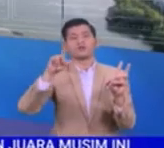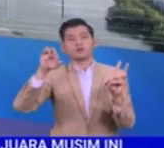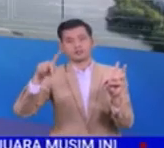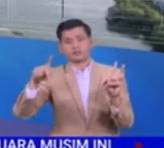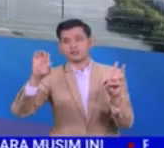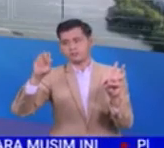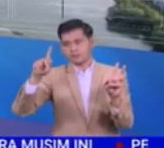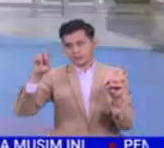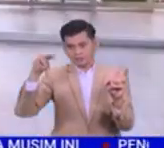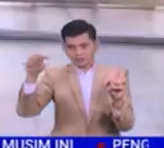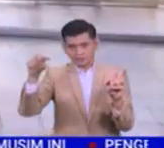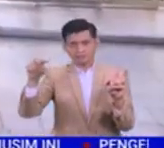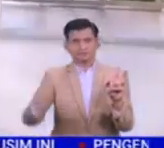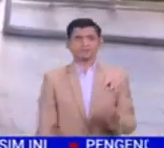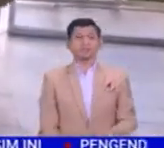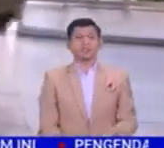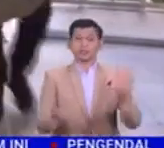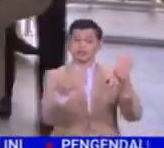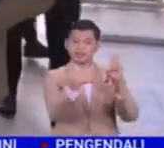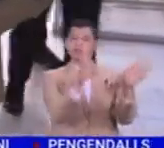Sepitang.